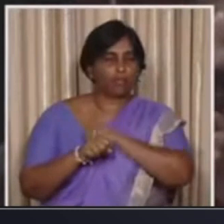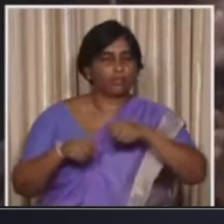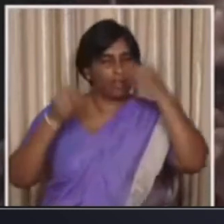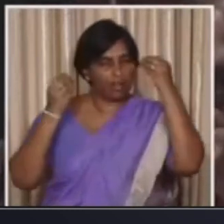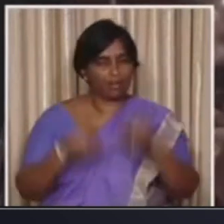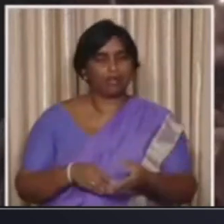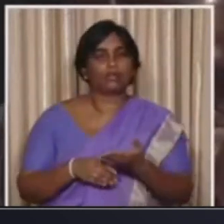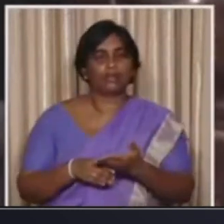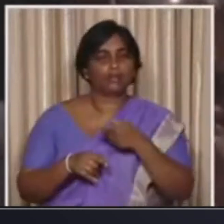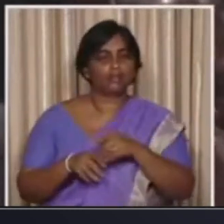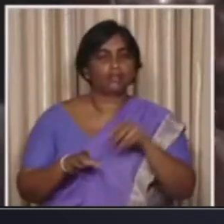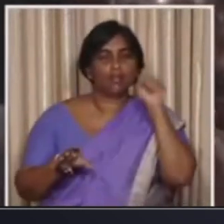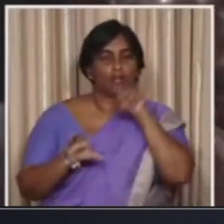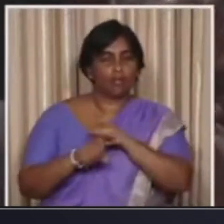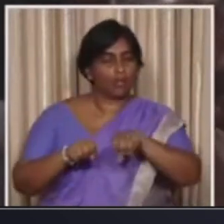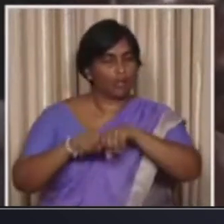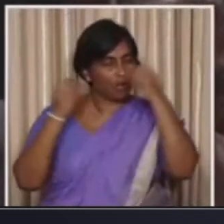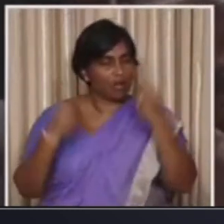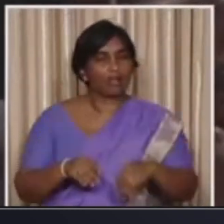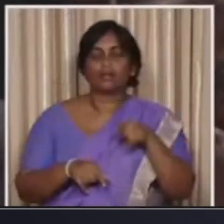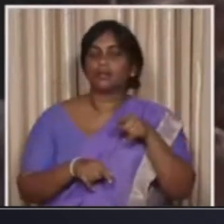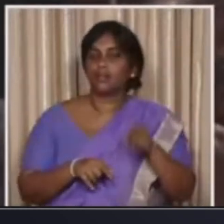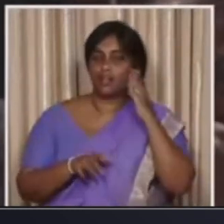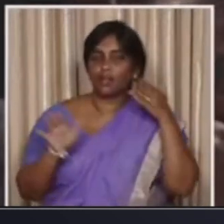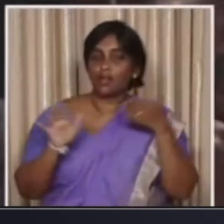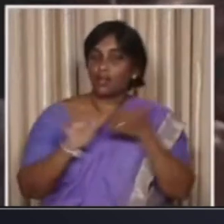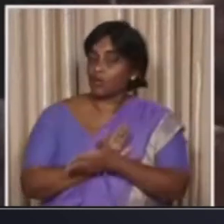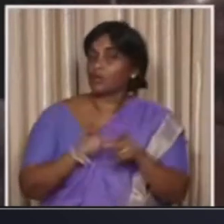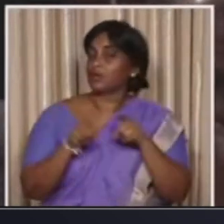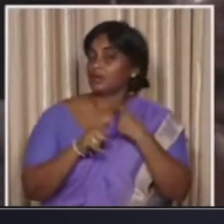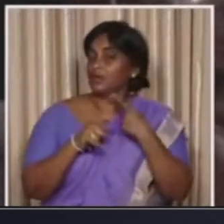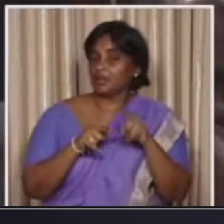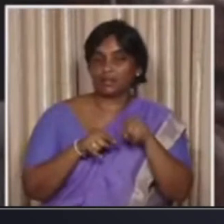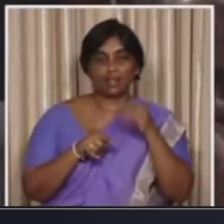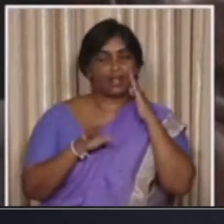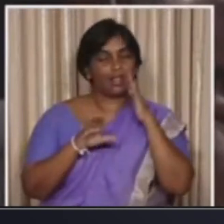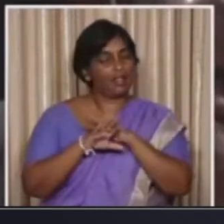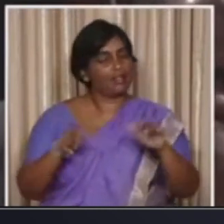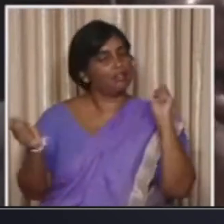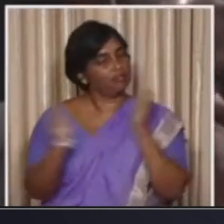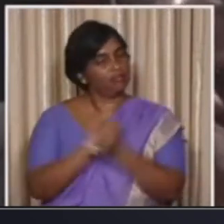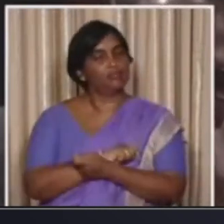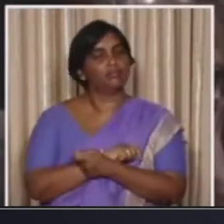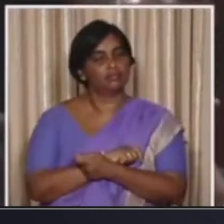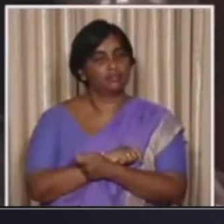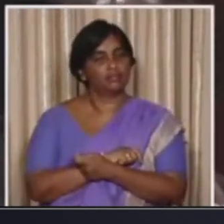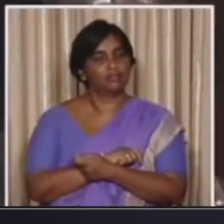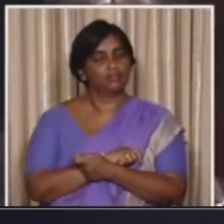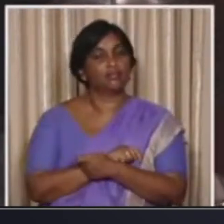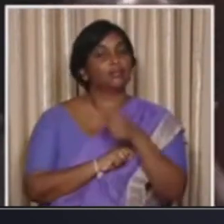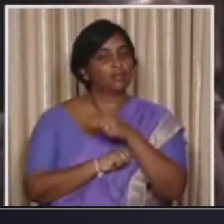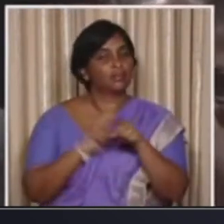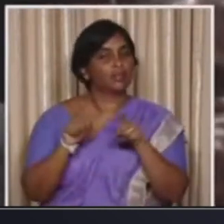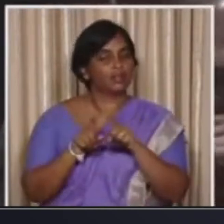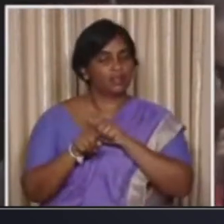tiyanne enisa polutteka galavila vetila tiyana me kottore vithara nemei me andama wenas karanna ona garu sabhapathumani enisa